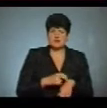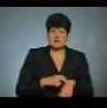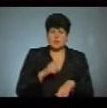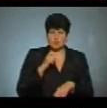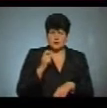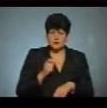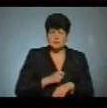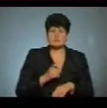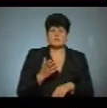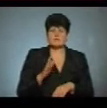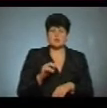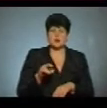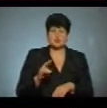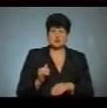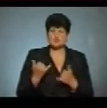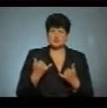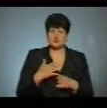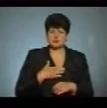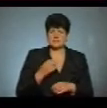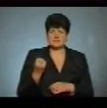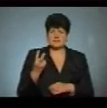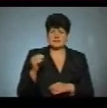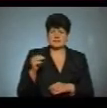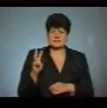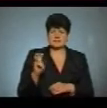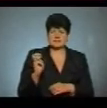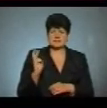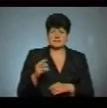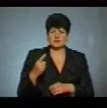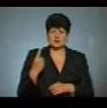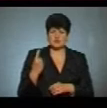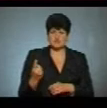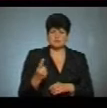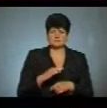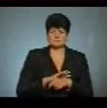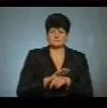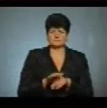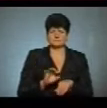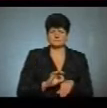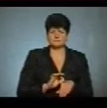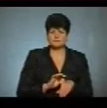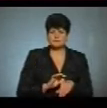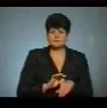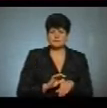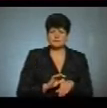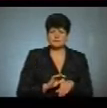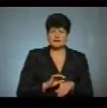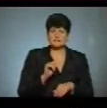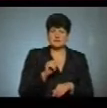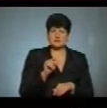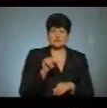України Віктор Ляшко, на сьогодні у нас 12 331 лабораторно підтверджений випадок COVID-19. Із